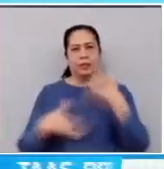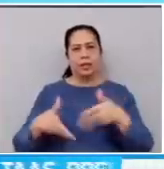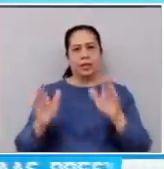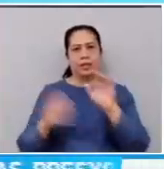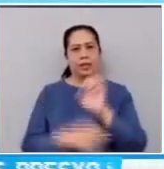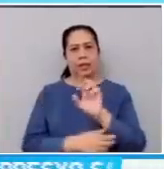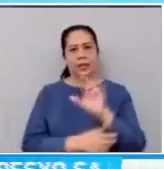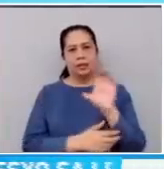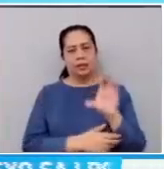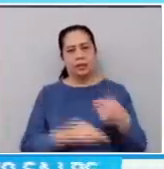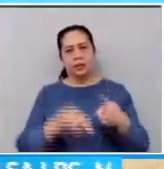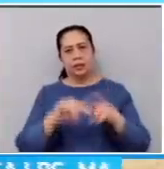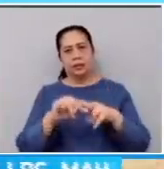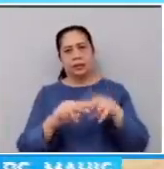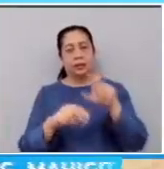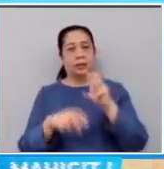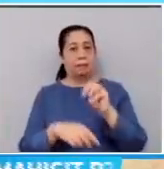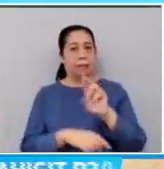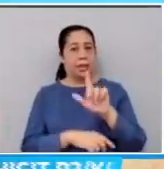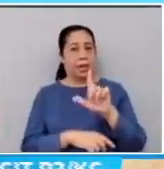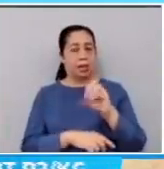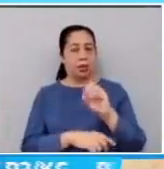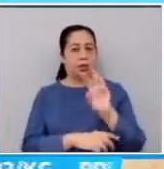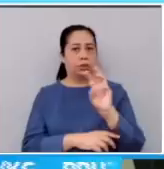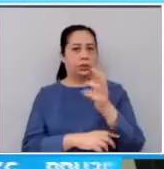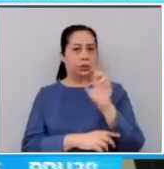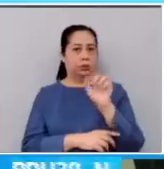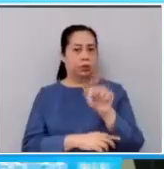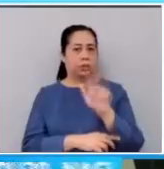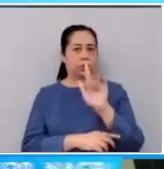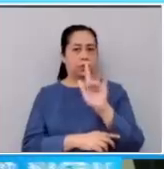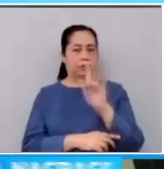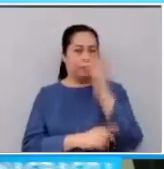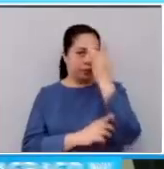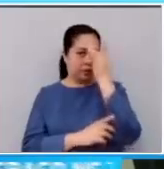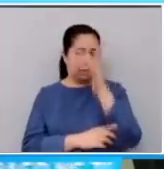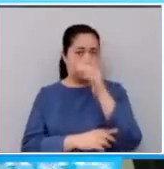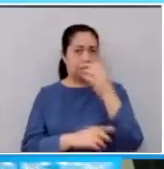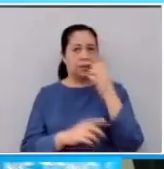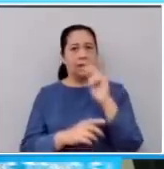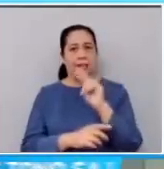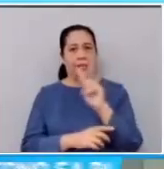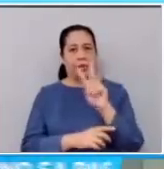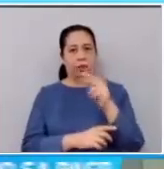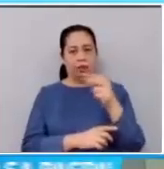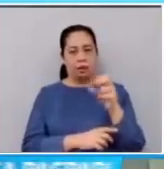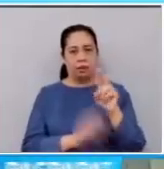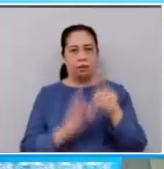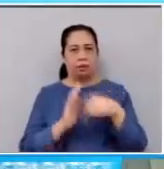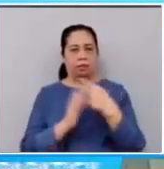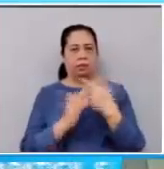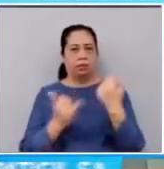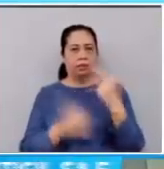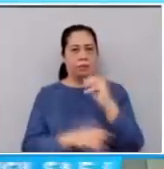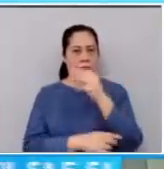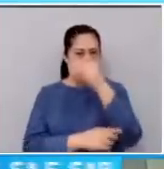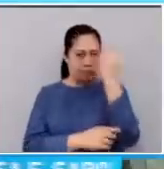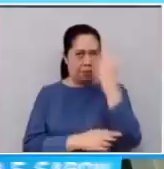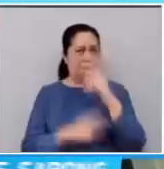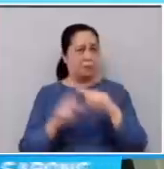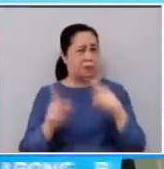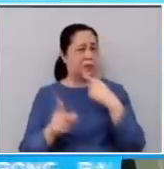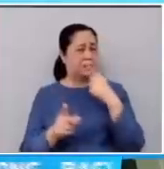dagdag singil ng Meralco na 6.25 centavos per kilowatt hour nito pong Marso. Pero sabi ng